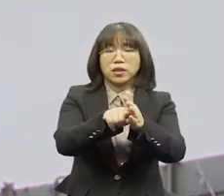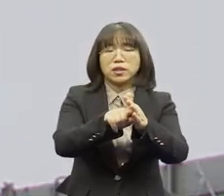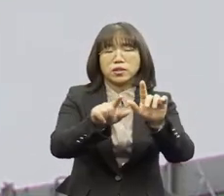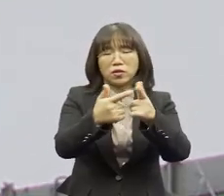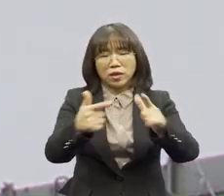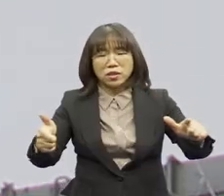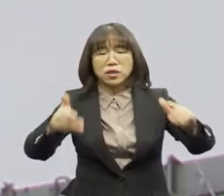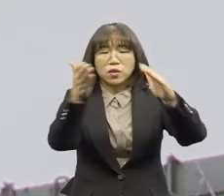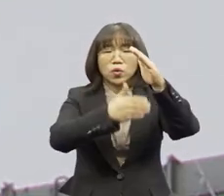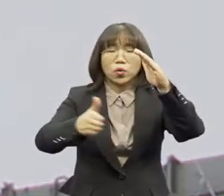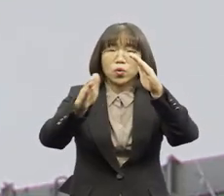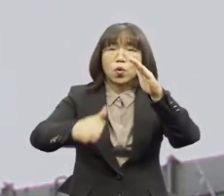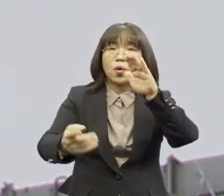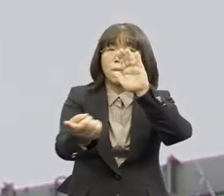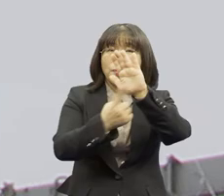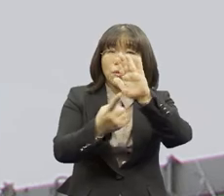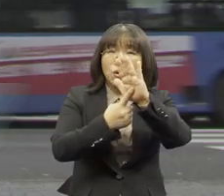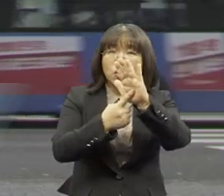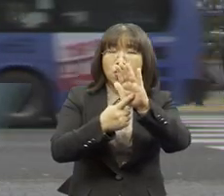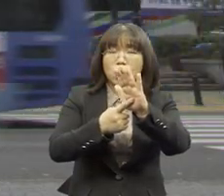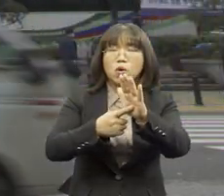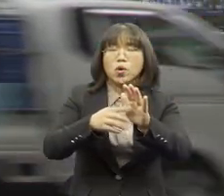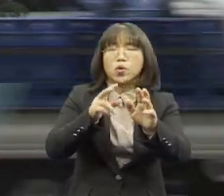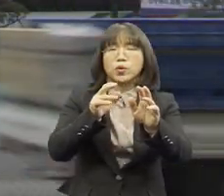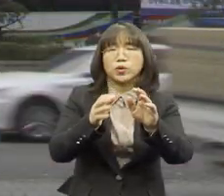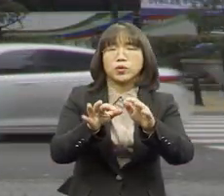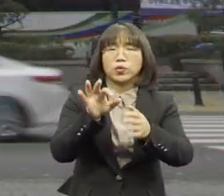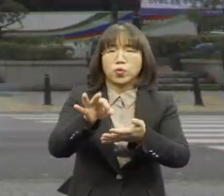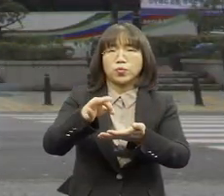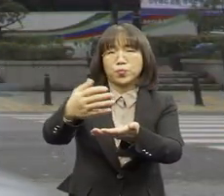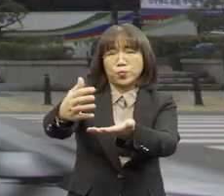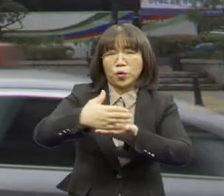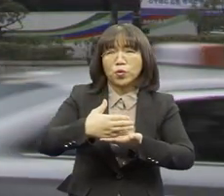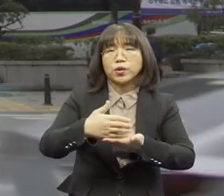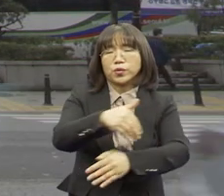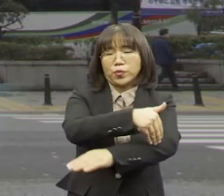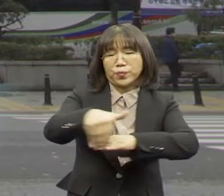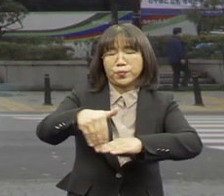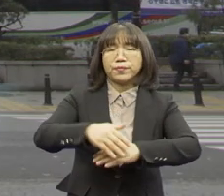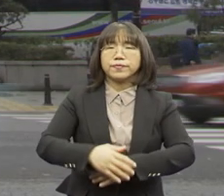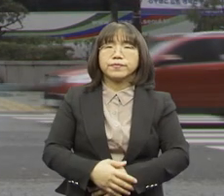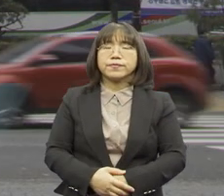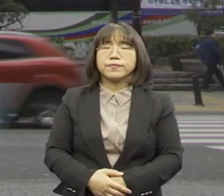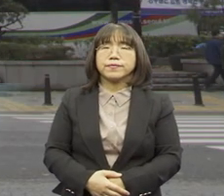사업으로 사업비를 확보 할 수 있도록 최선의 노력을 기울인다는 방침입니다